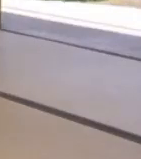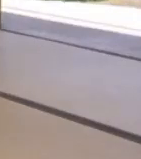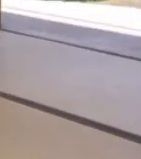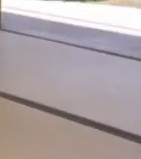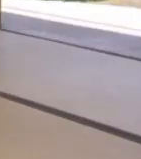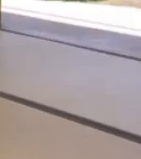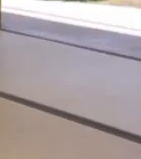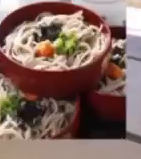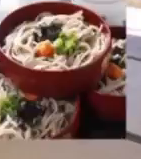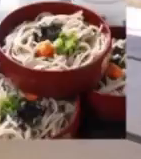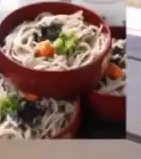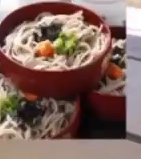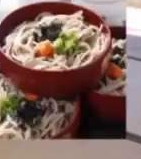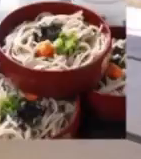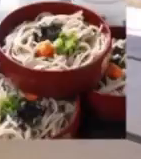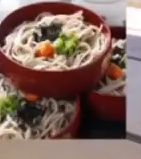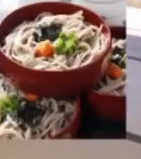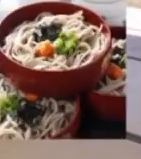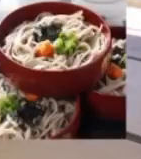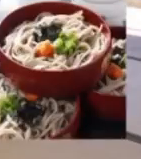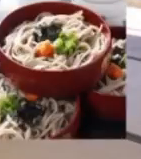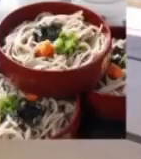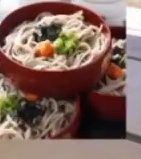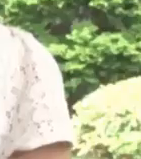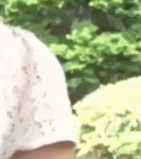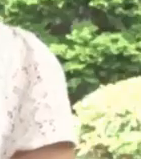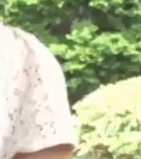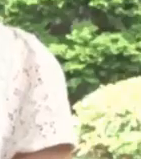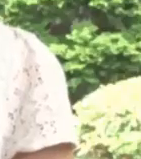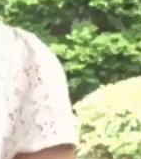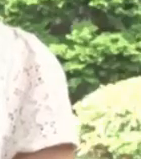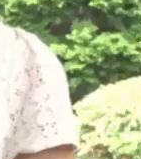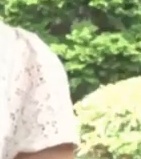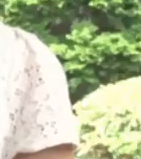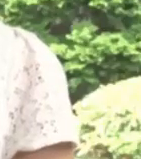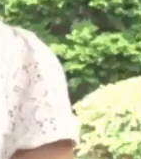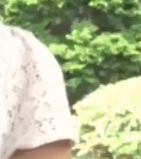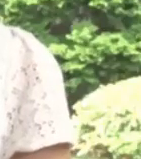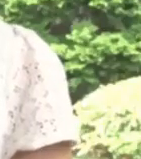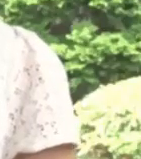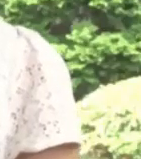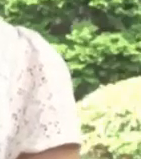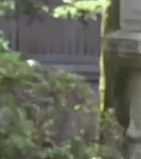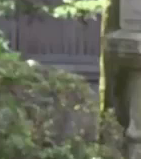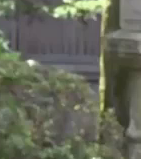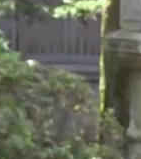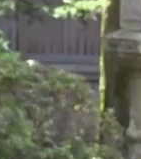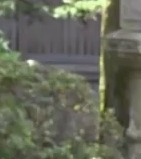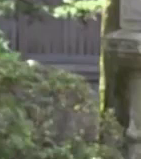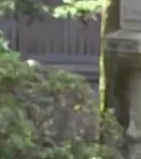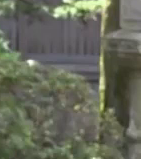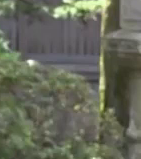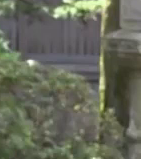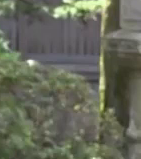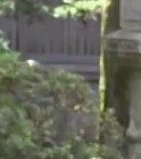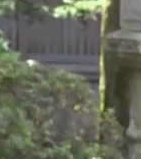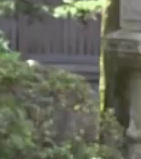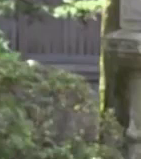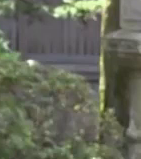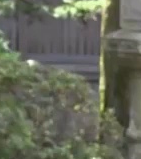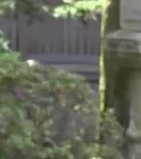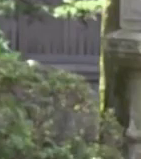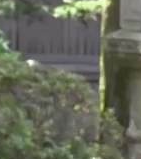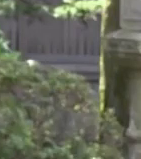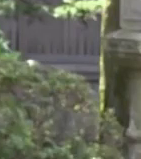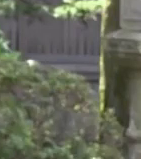ある、あの割り子そばの三段のやつが、 そうですよね。 あとはしじみ、 新宿が